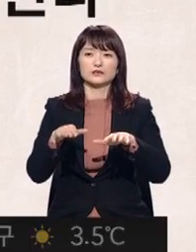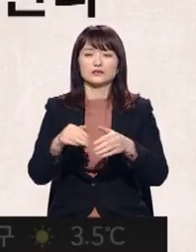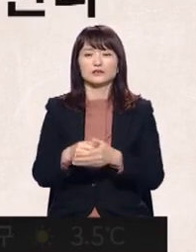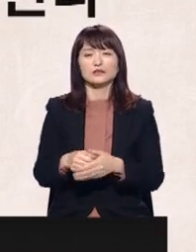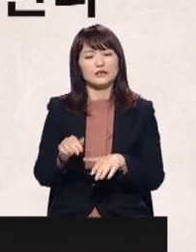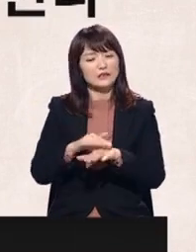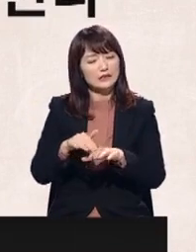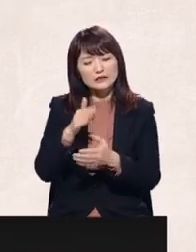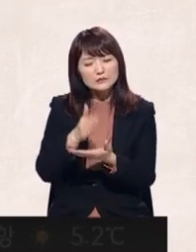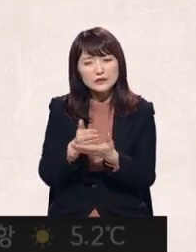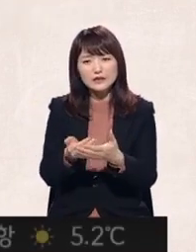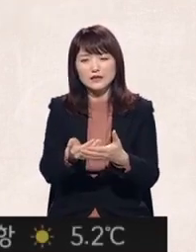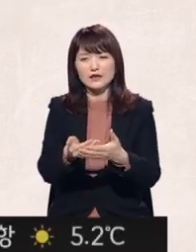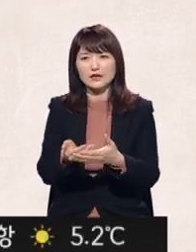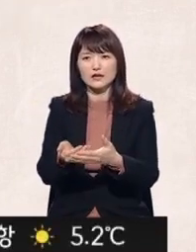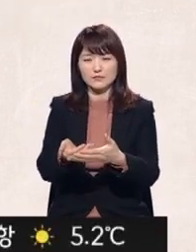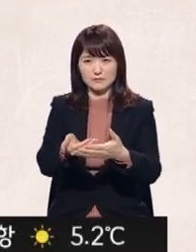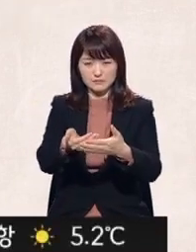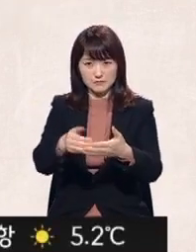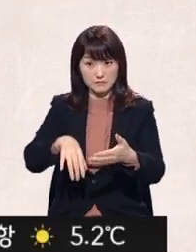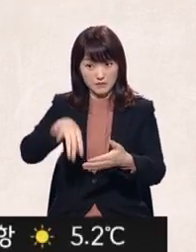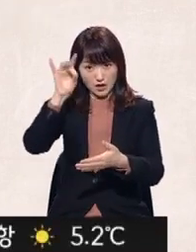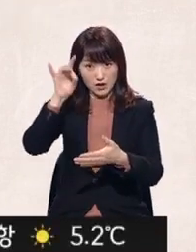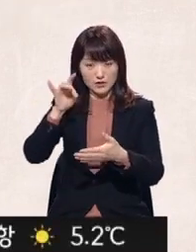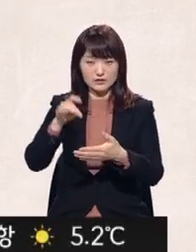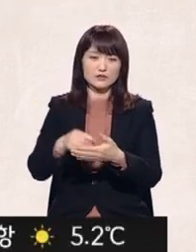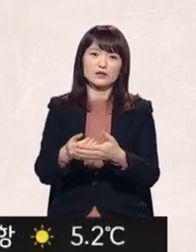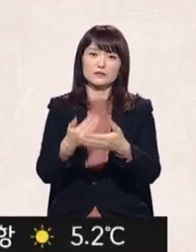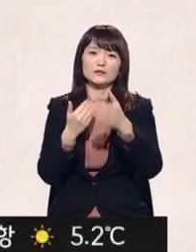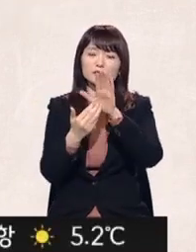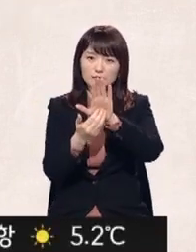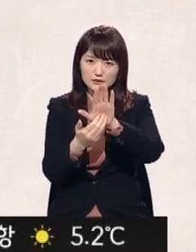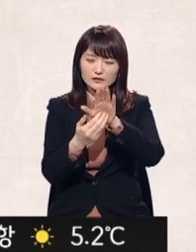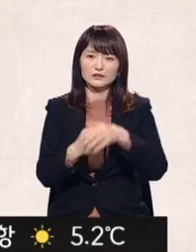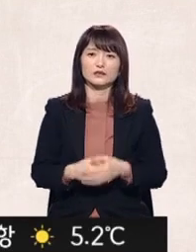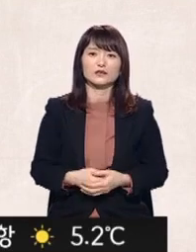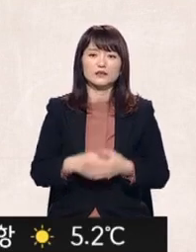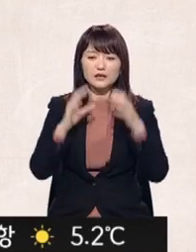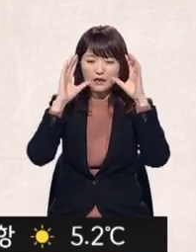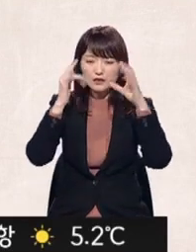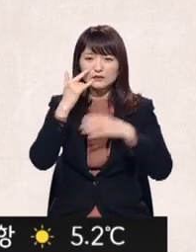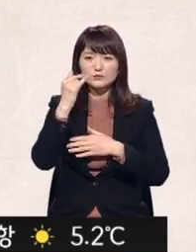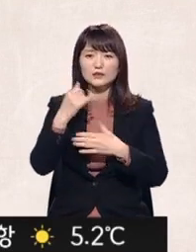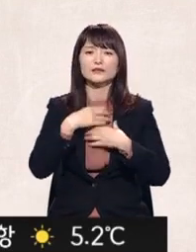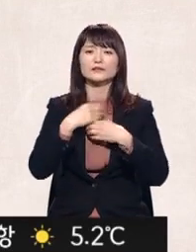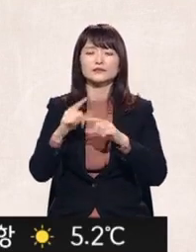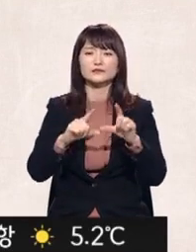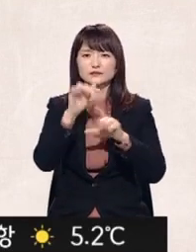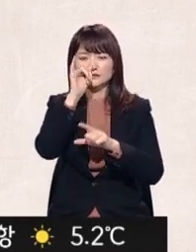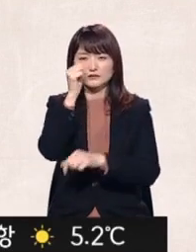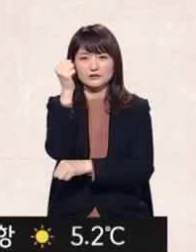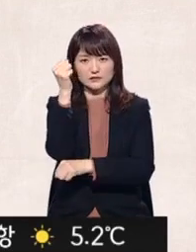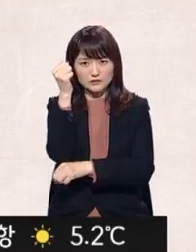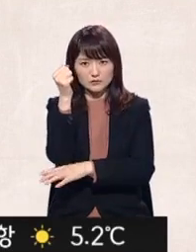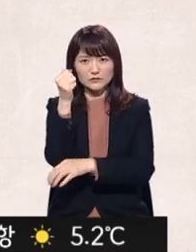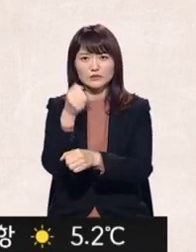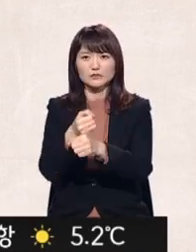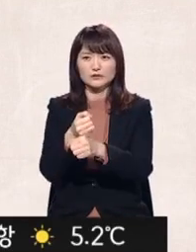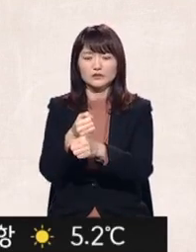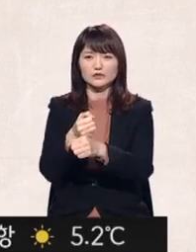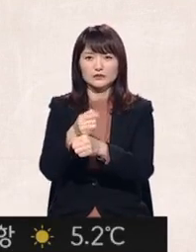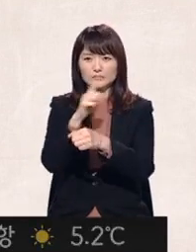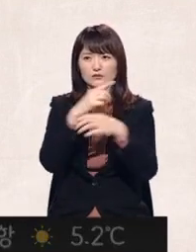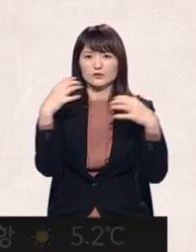말고 앞서서 먼저 예방을 해달라면서 우리 아이들도 부모님도 마음 편히 살 수 있는 기틀을 마련해 주기를 정부의 사회의 법에